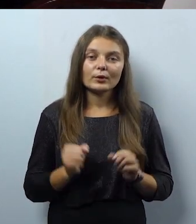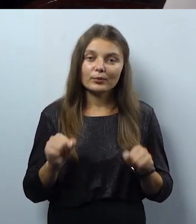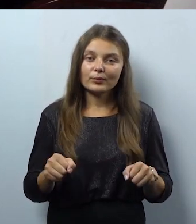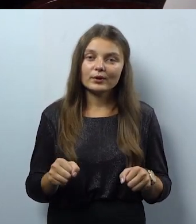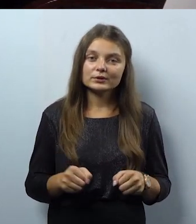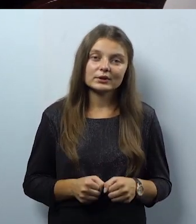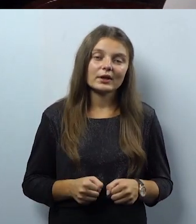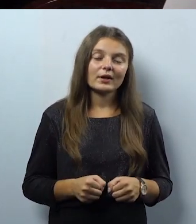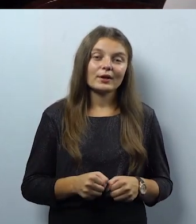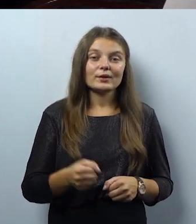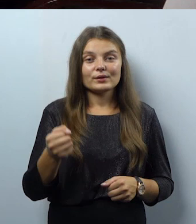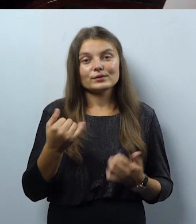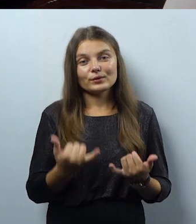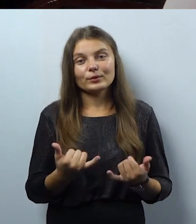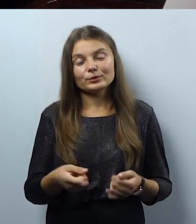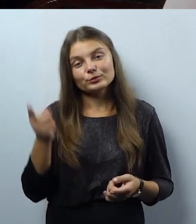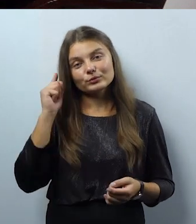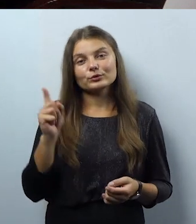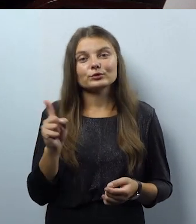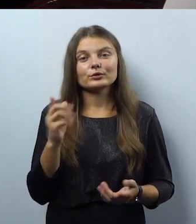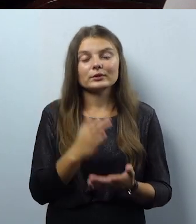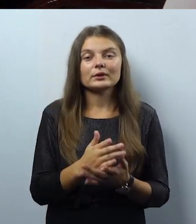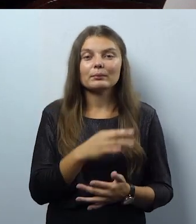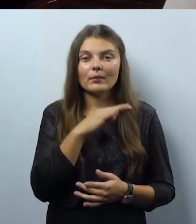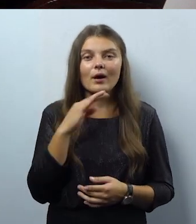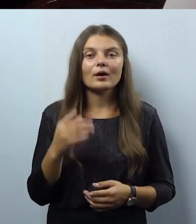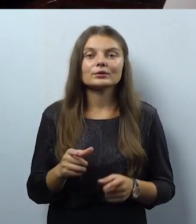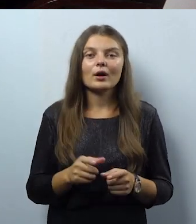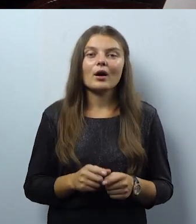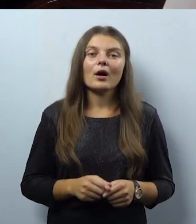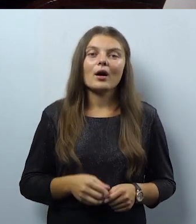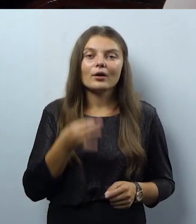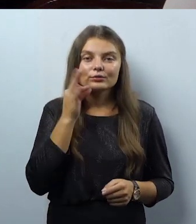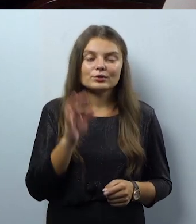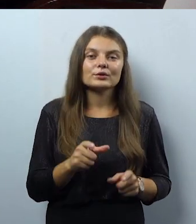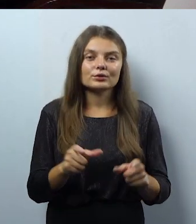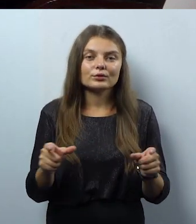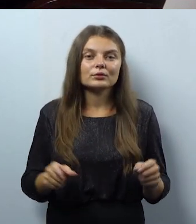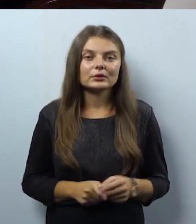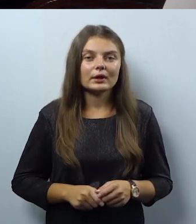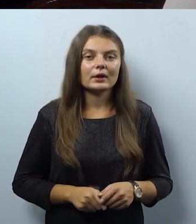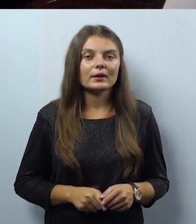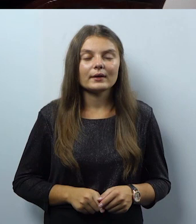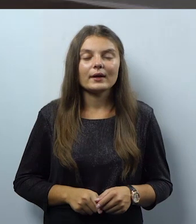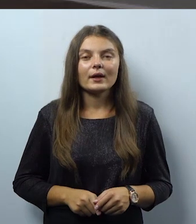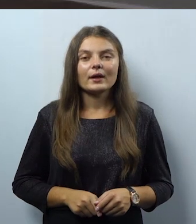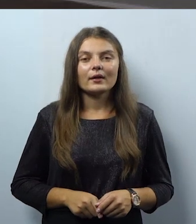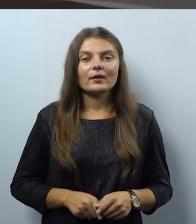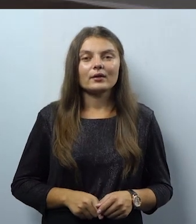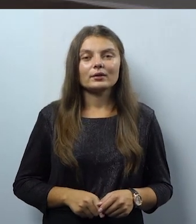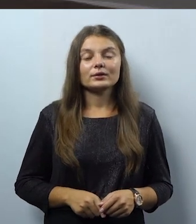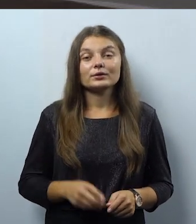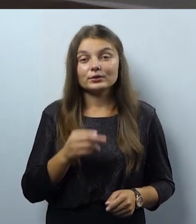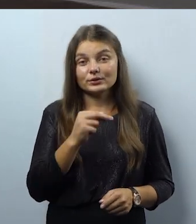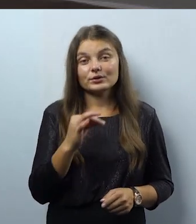Так. І так, і не так. Не думайте, що молоді люди дуже хочуть їхати на село працювати. Для того, щоб